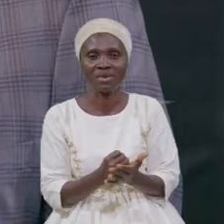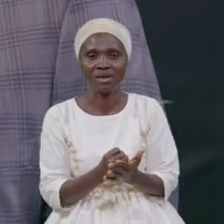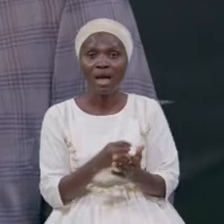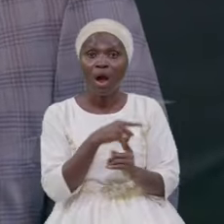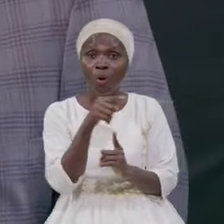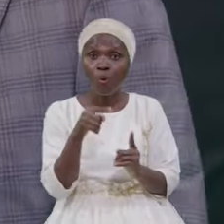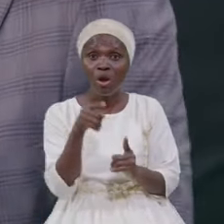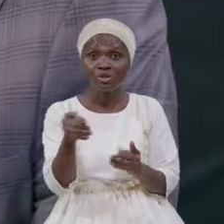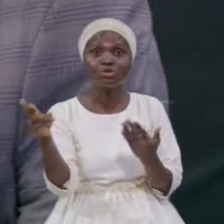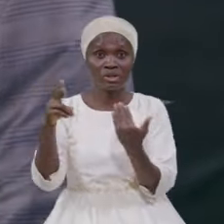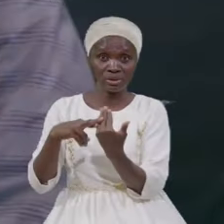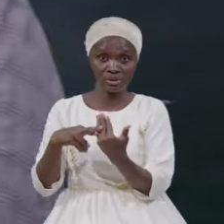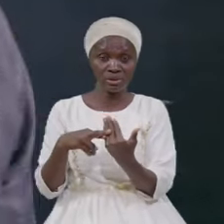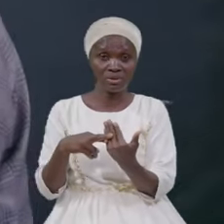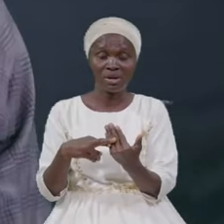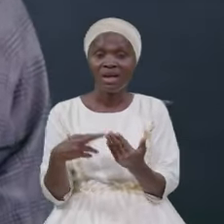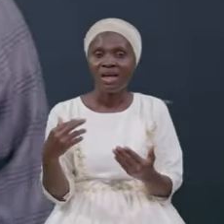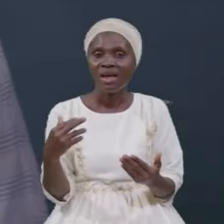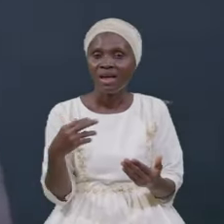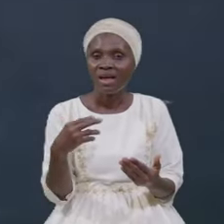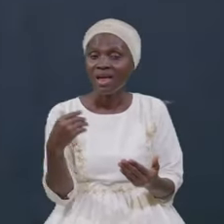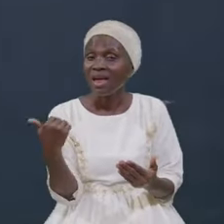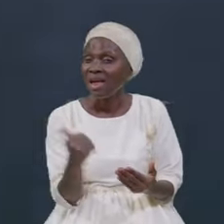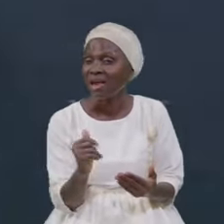moi, je ne vais pas le rejeter.